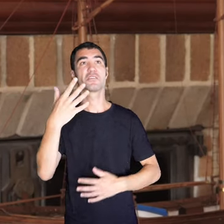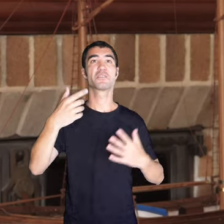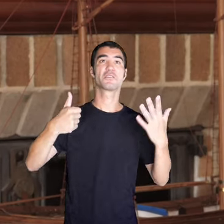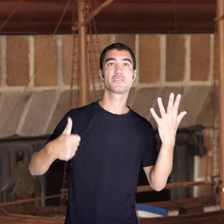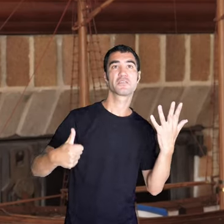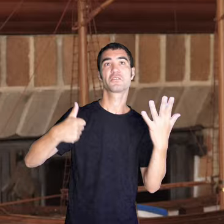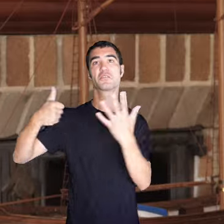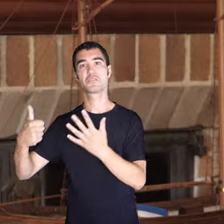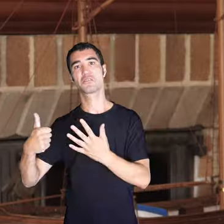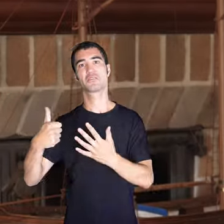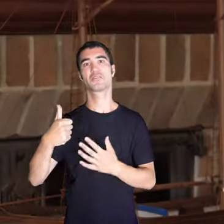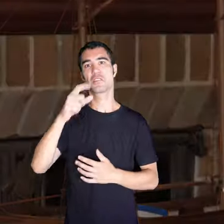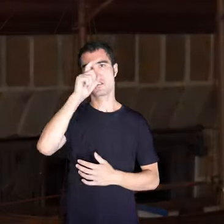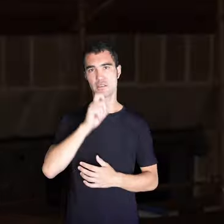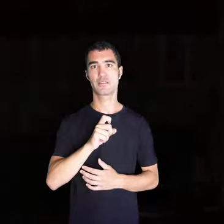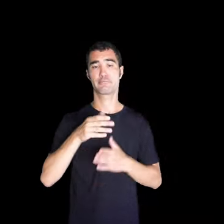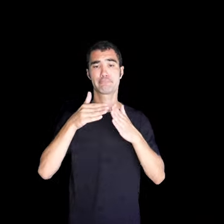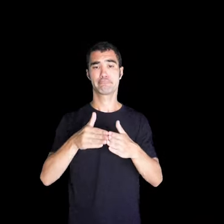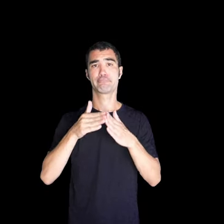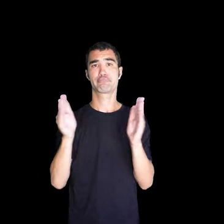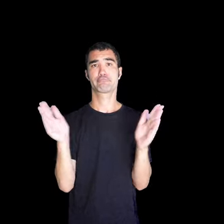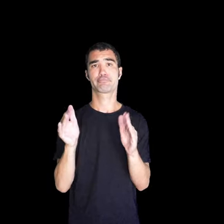65-66, que era un botet.